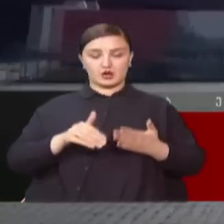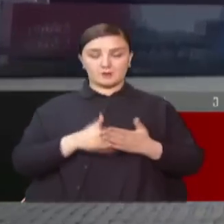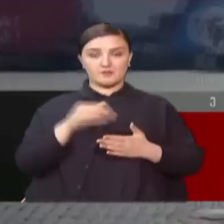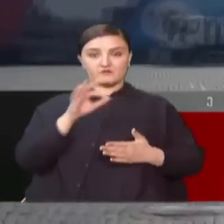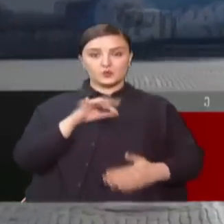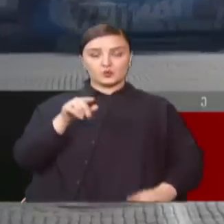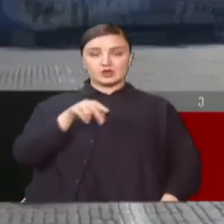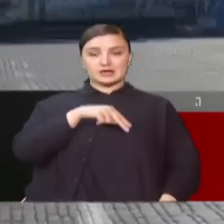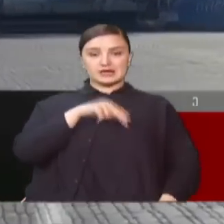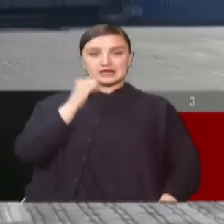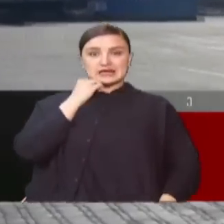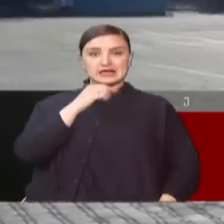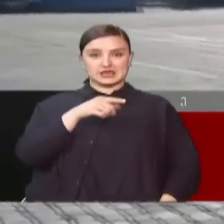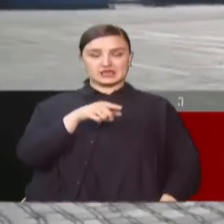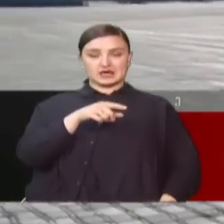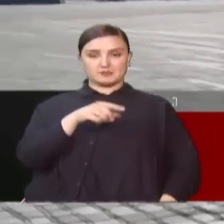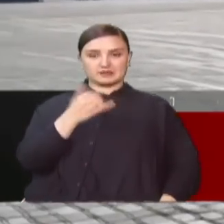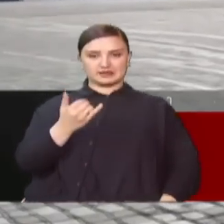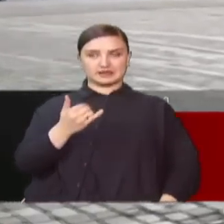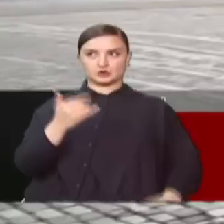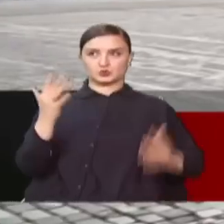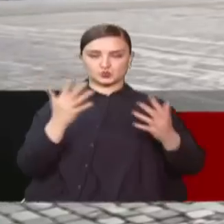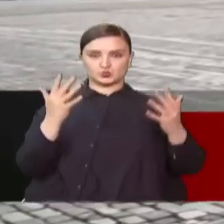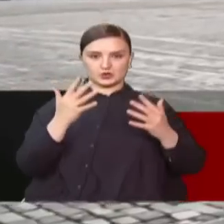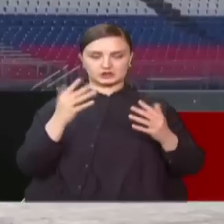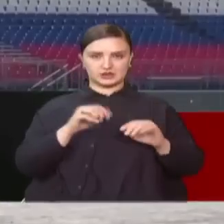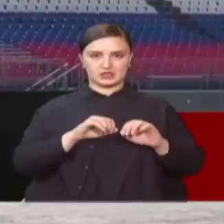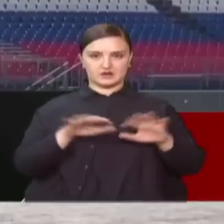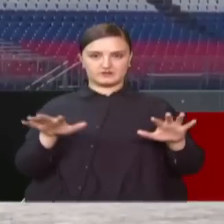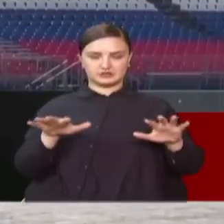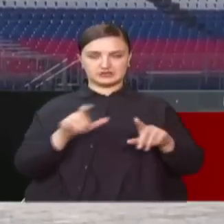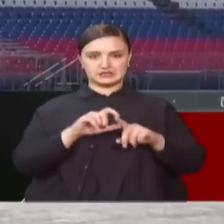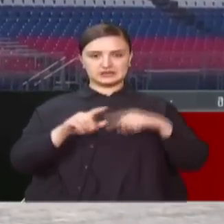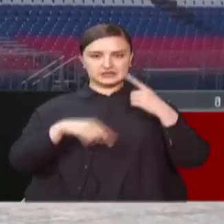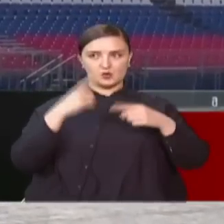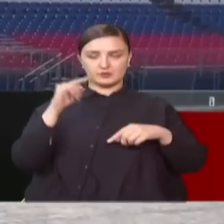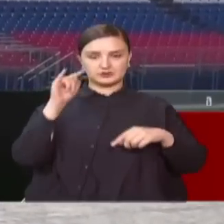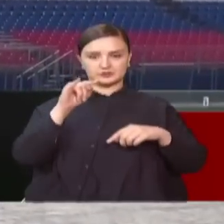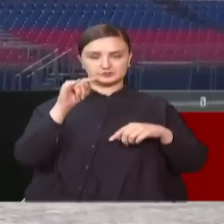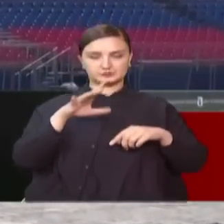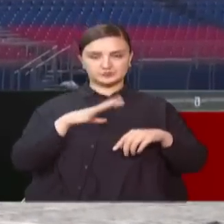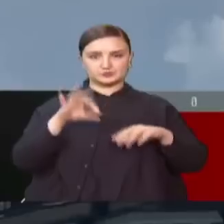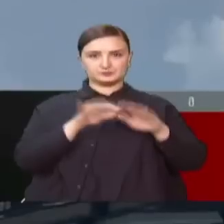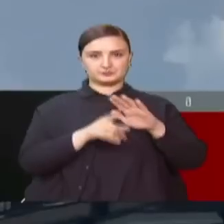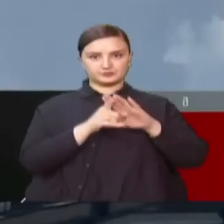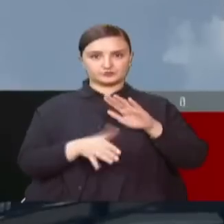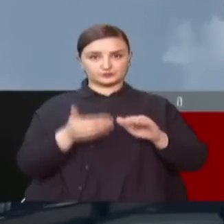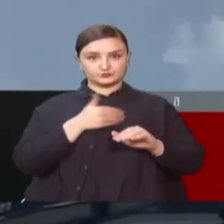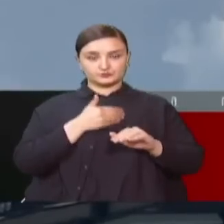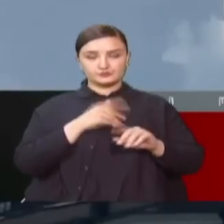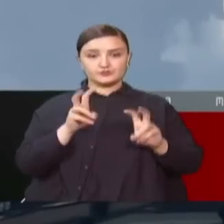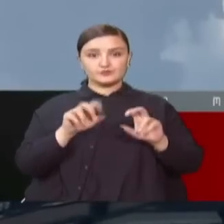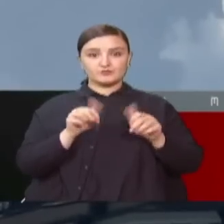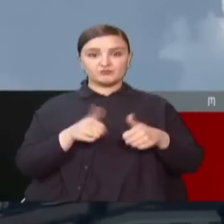კრემლზე თავდასხმის შესახებ კრემლმა დღის მეორე ნახევარში გაავრცელა. საუბარია დრონით განხორციელებულ თავდასხმაზე, თუმცა რა